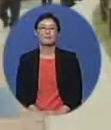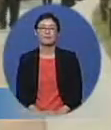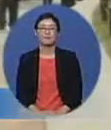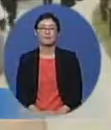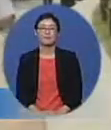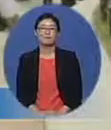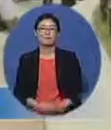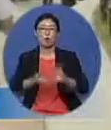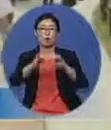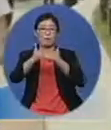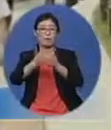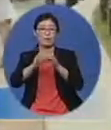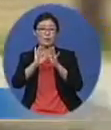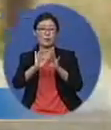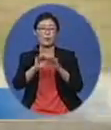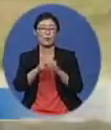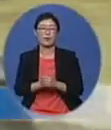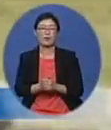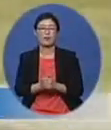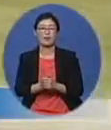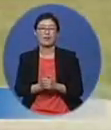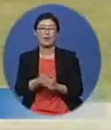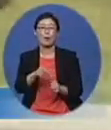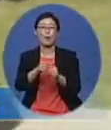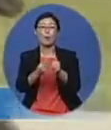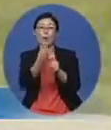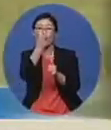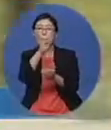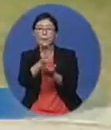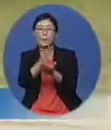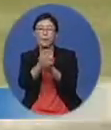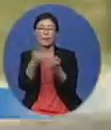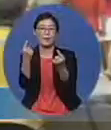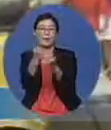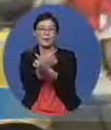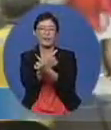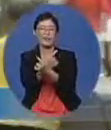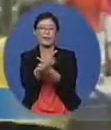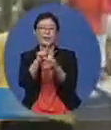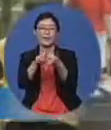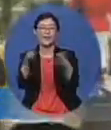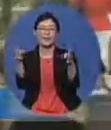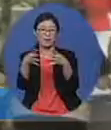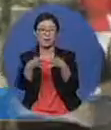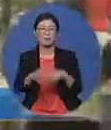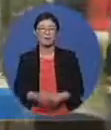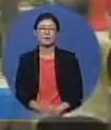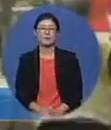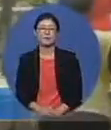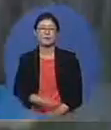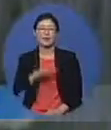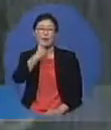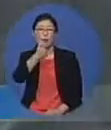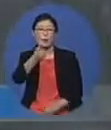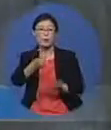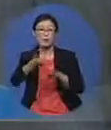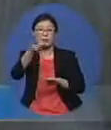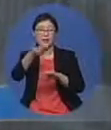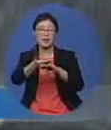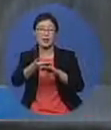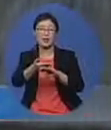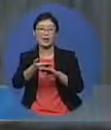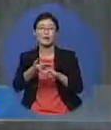정부는 국무회의를 열고 이와 같은 내용으로 고용보험법 시행령 개정안을 의결했습니다. 따라서 현재 50세 이상으로 발급